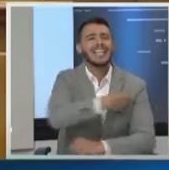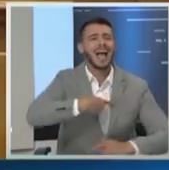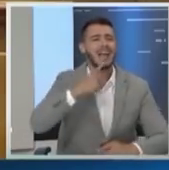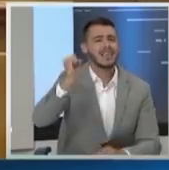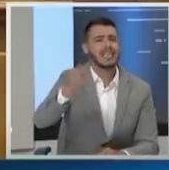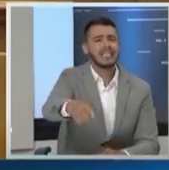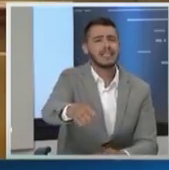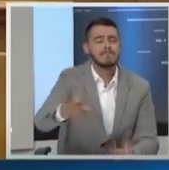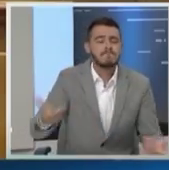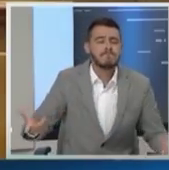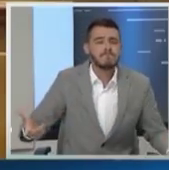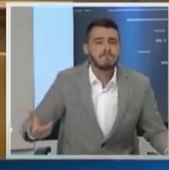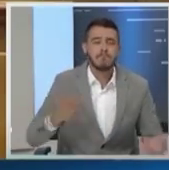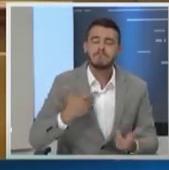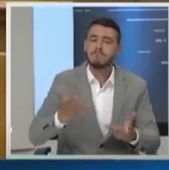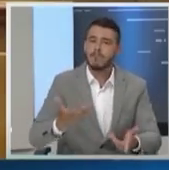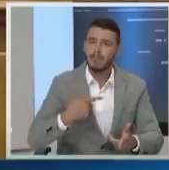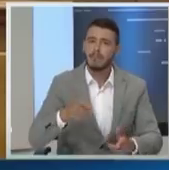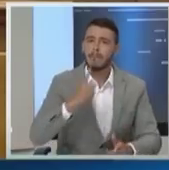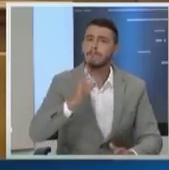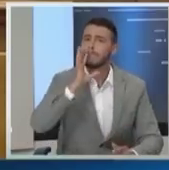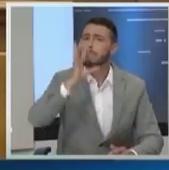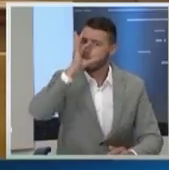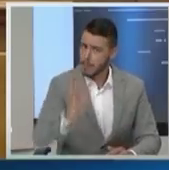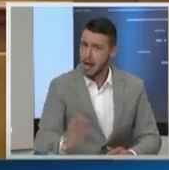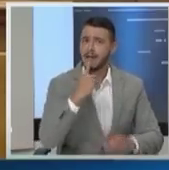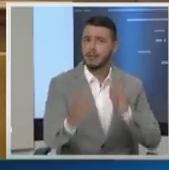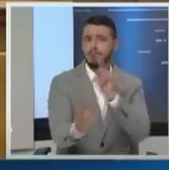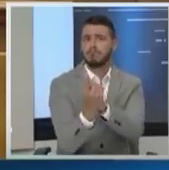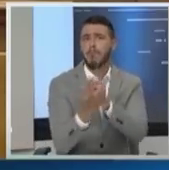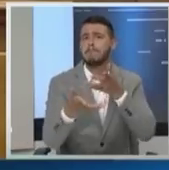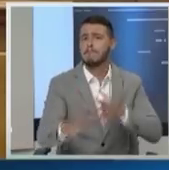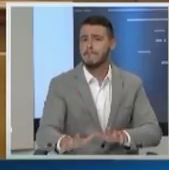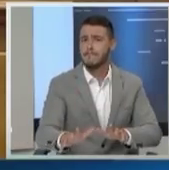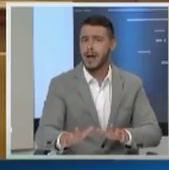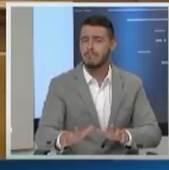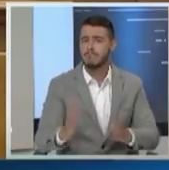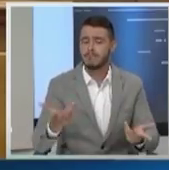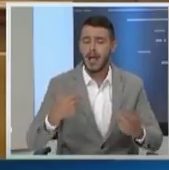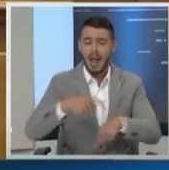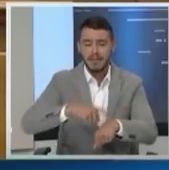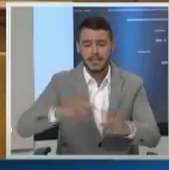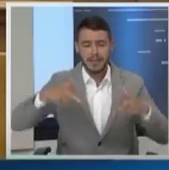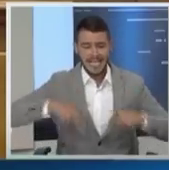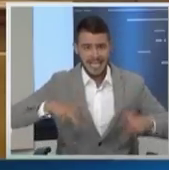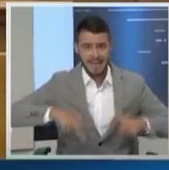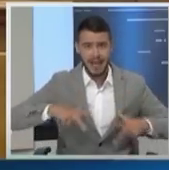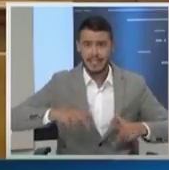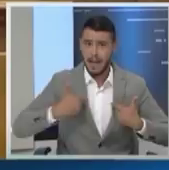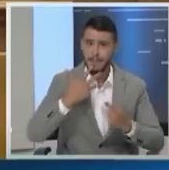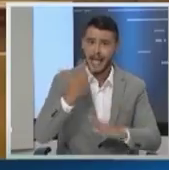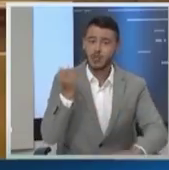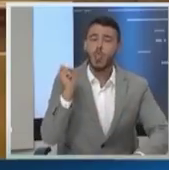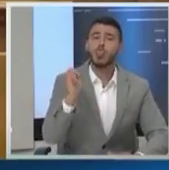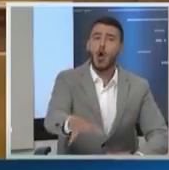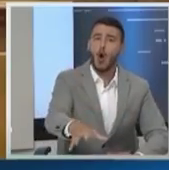Ο κ. Μαρινάκης, παρά το γεγονός ότι πράγματι συναντήθηκε μαζί μου, εν τούτης επικυβερνήσεών μας δεν κλείτωσε να του